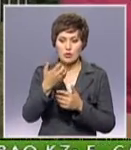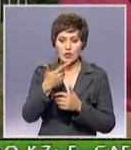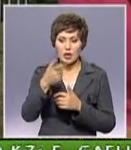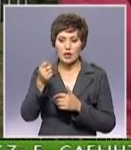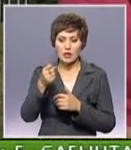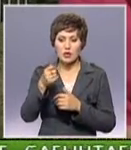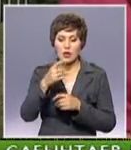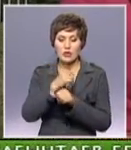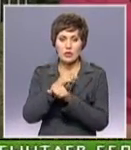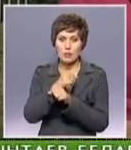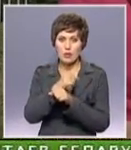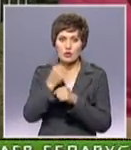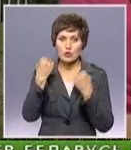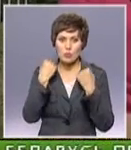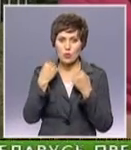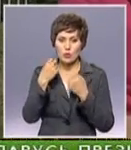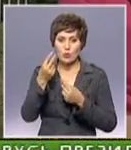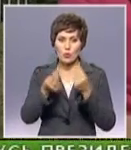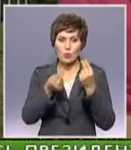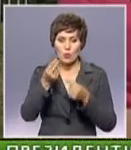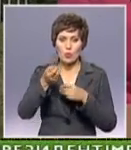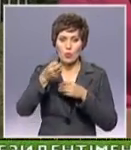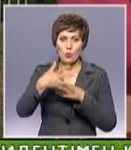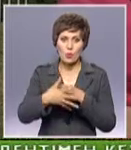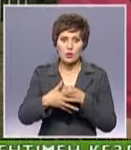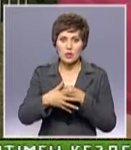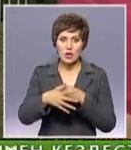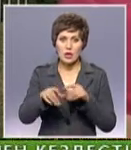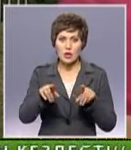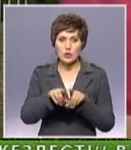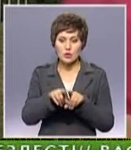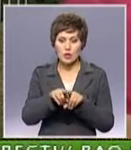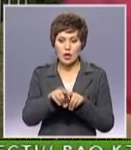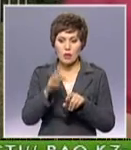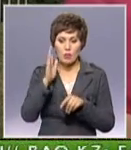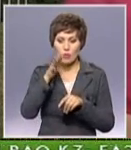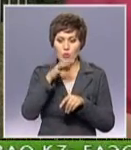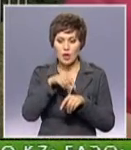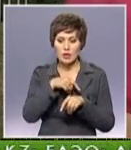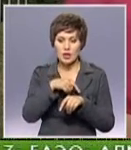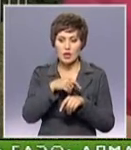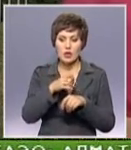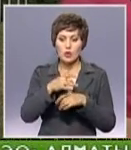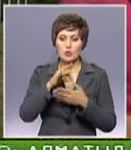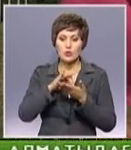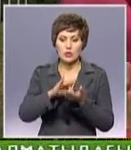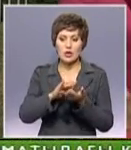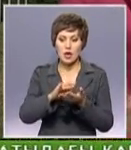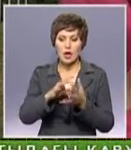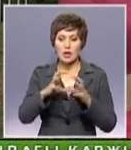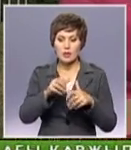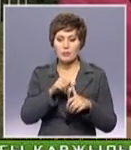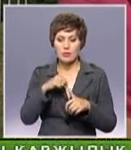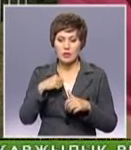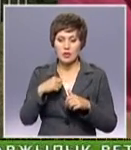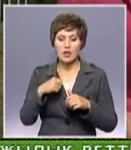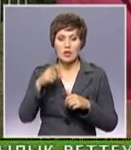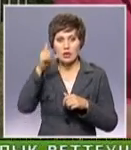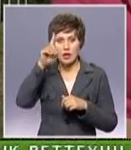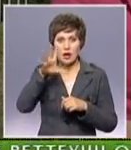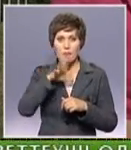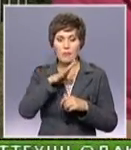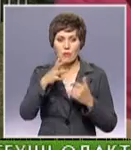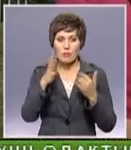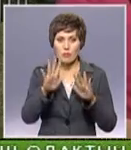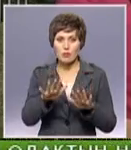Көктөбе демалыс, спорт, ойын-сауық орталығына, сондай-ақ алдағы уақытта туристерге арналған әлемдегі ең танымал